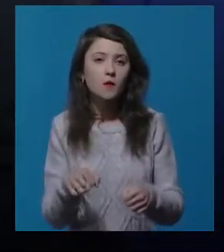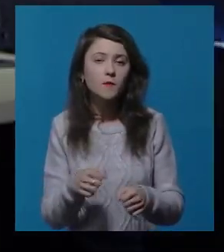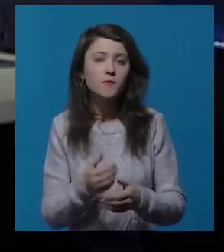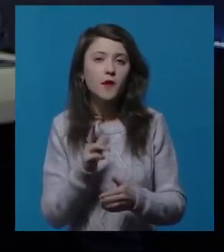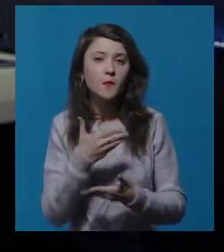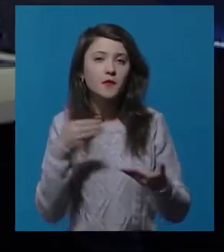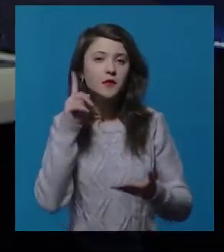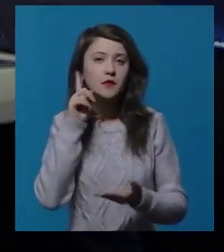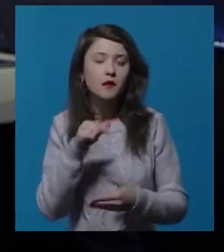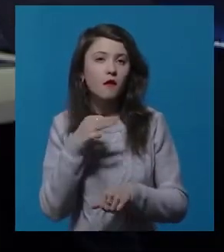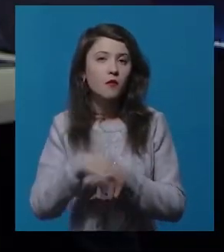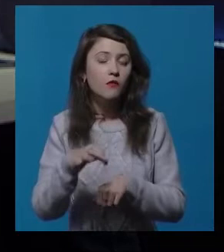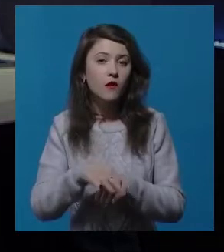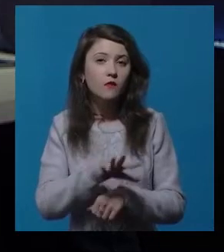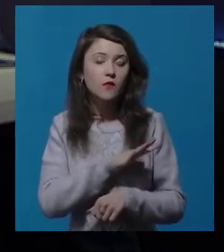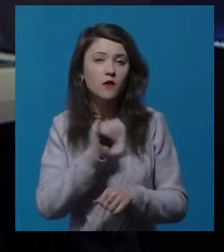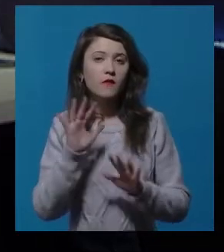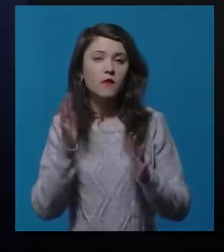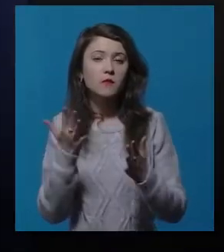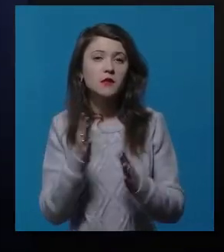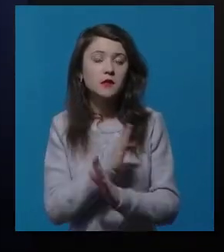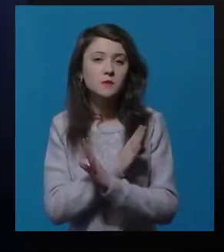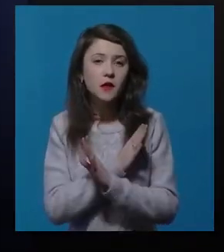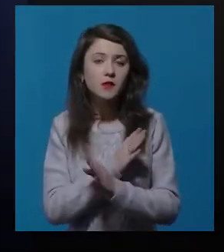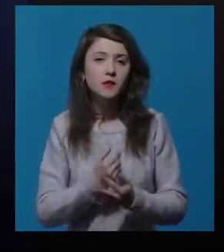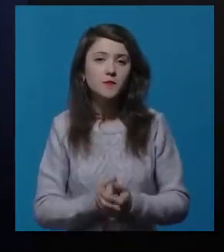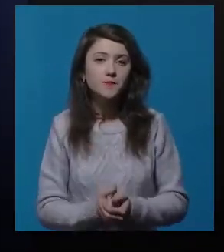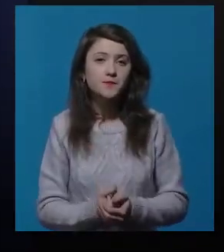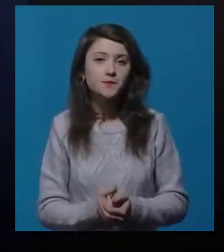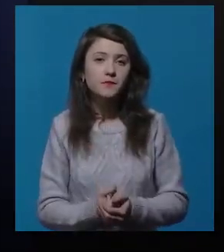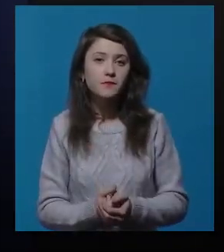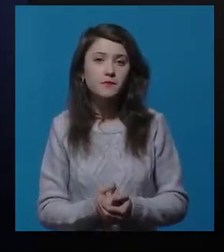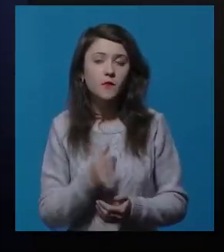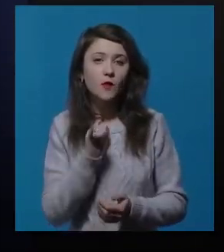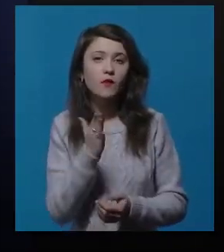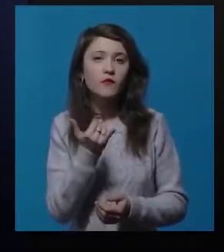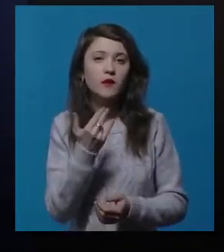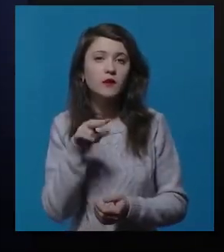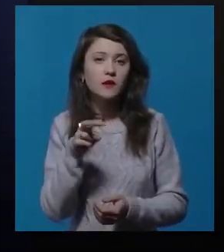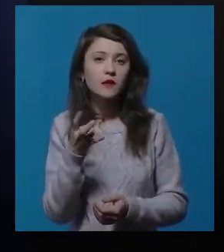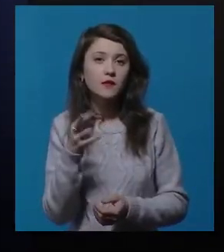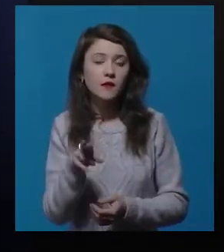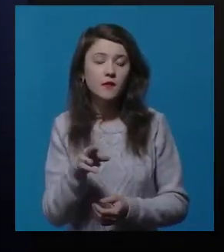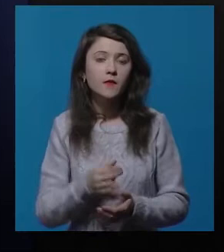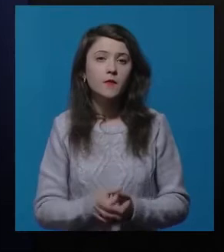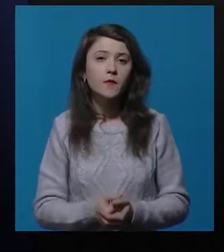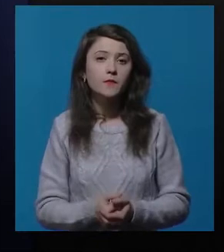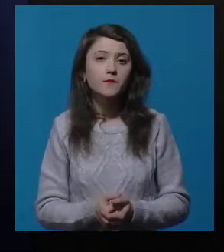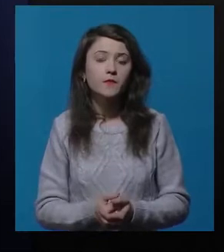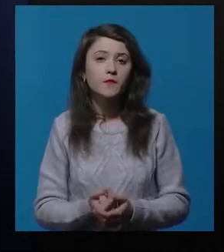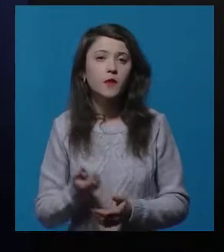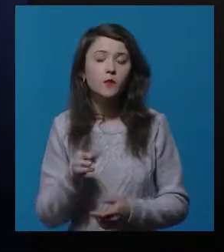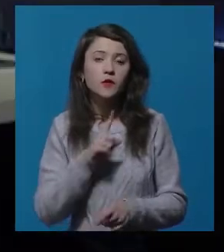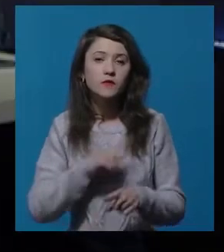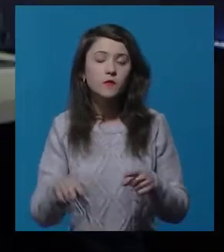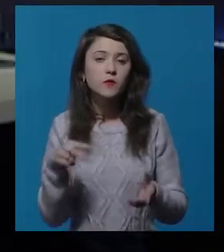навіть і катування були, і випадки смерті у відділках поліції. І тому постала нагальна потреба